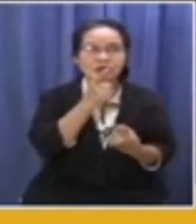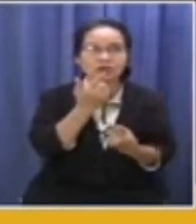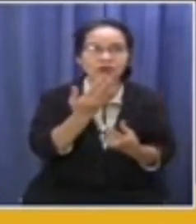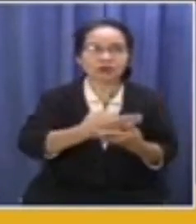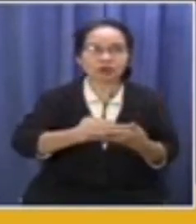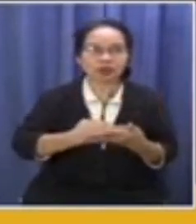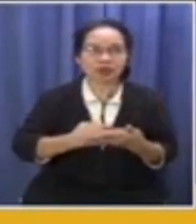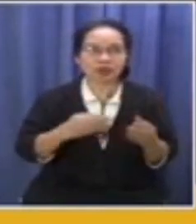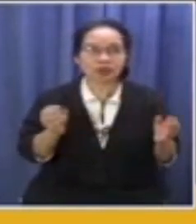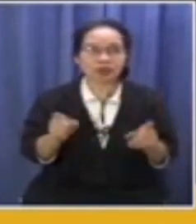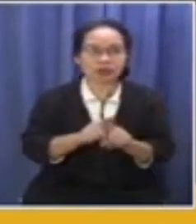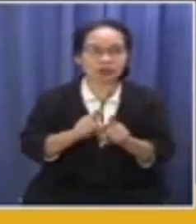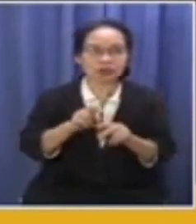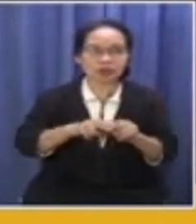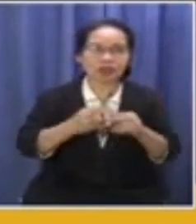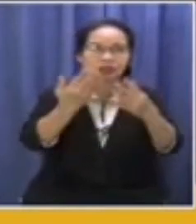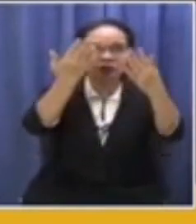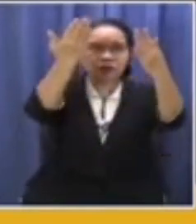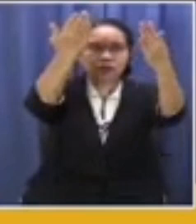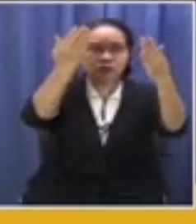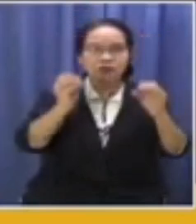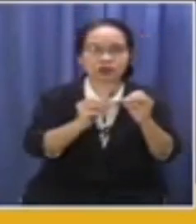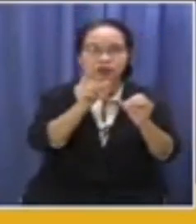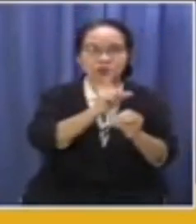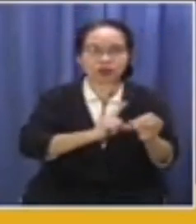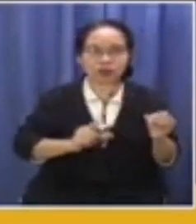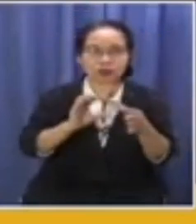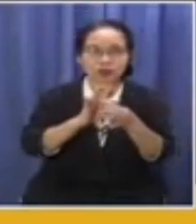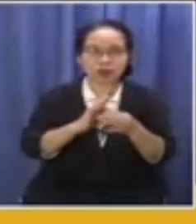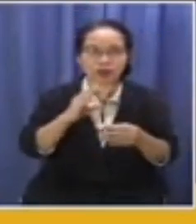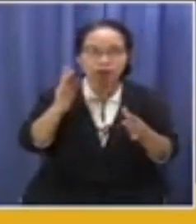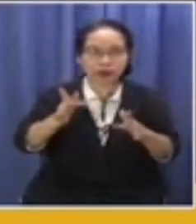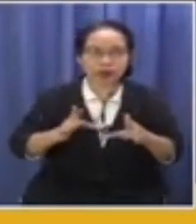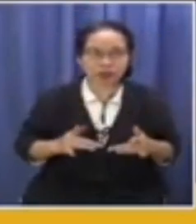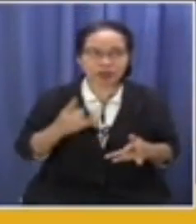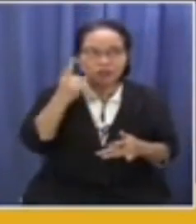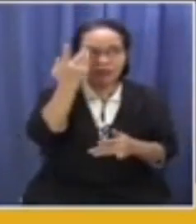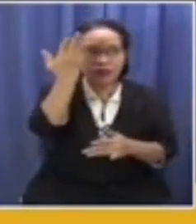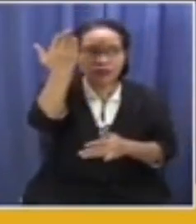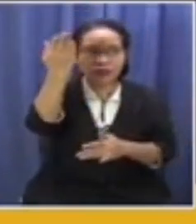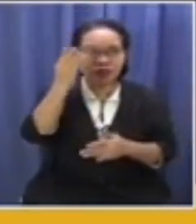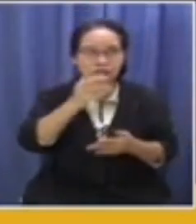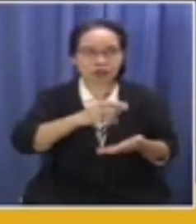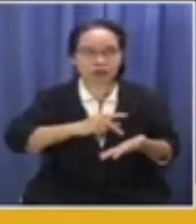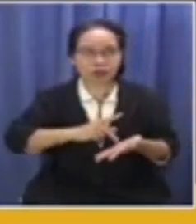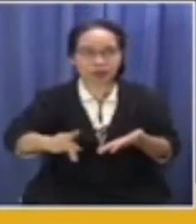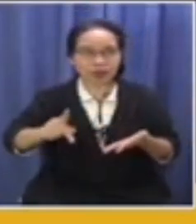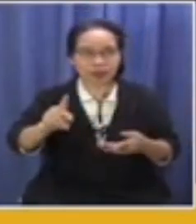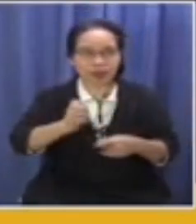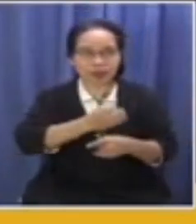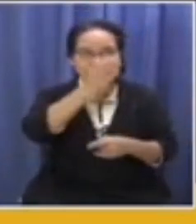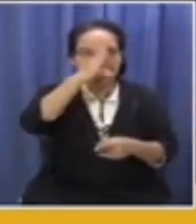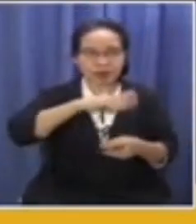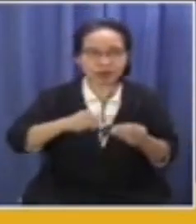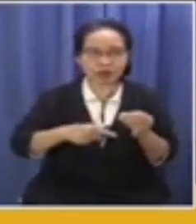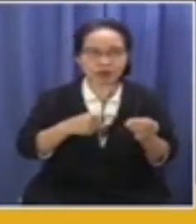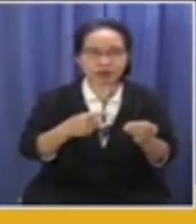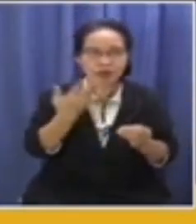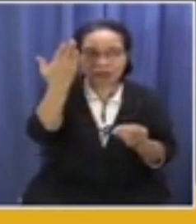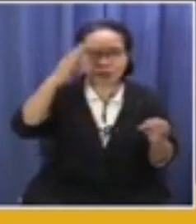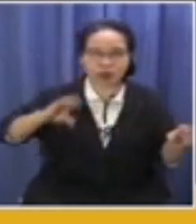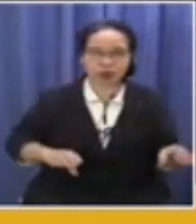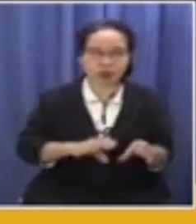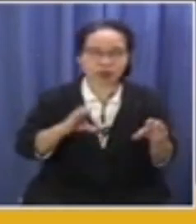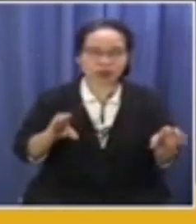ukol ang kagandahang loob Sapagkat ikaw ay nagbabayad sa bawat tao ayon sa kanyang gawa